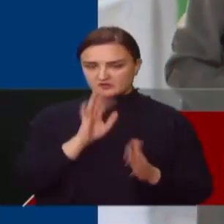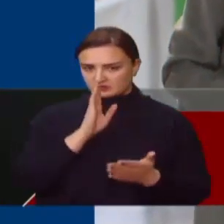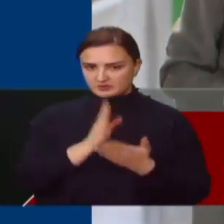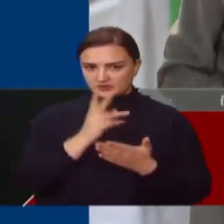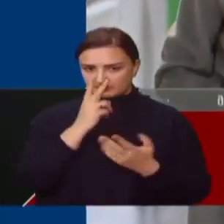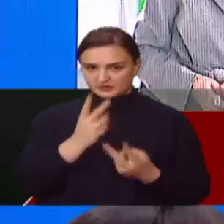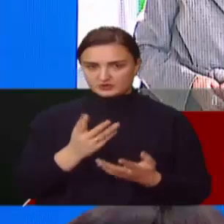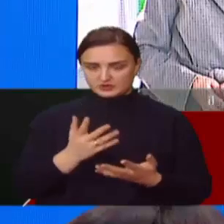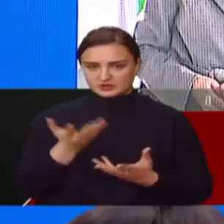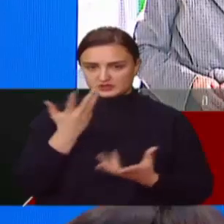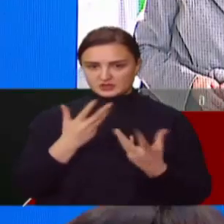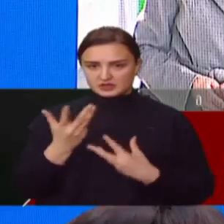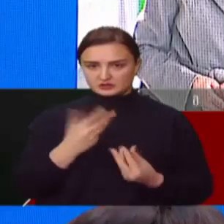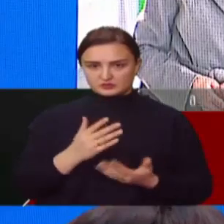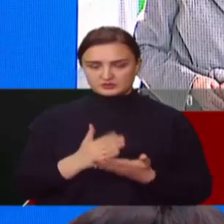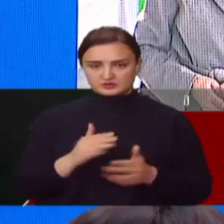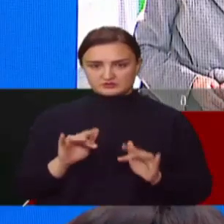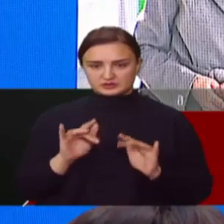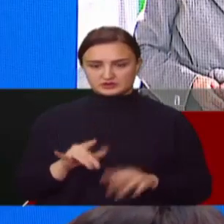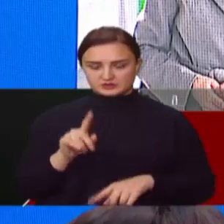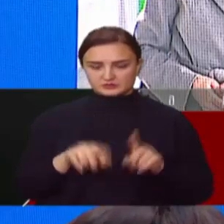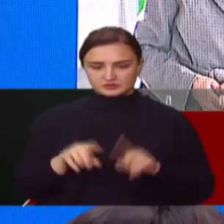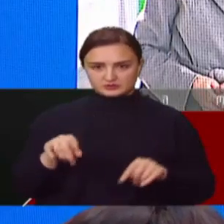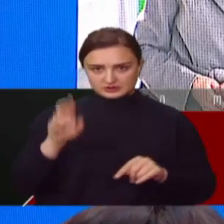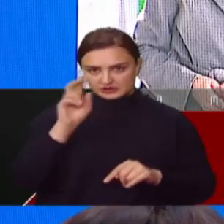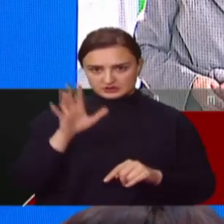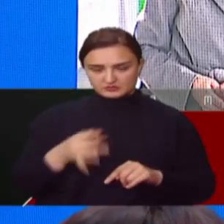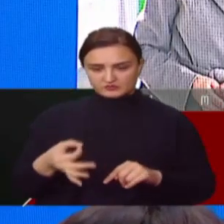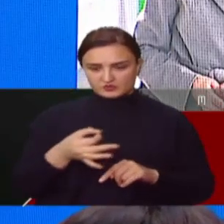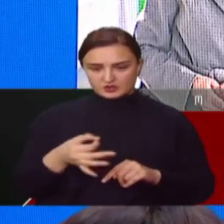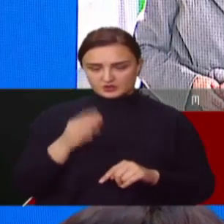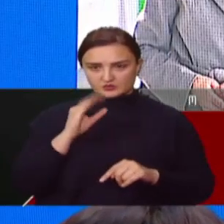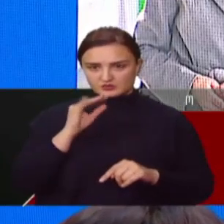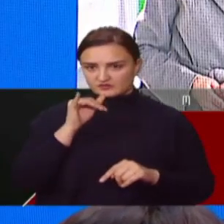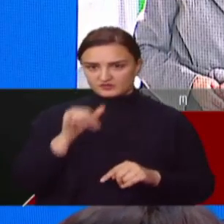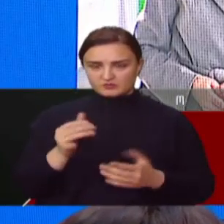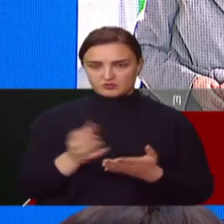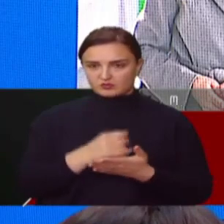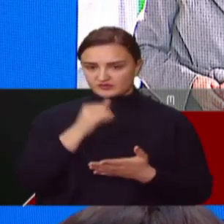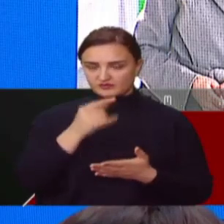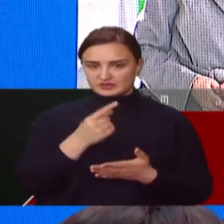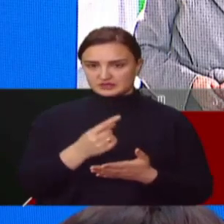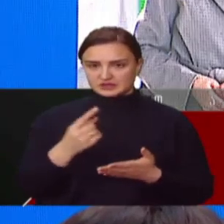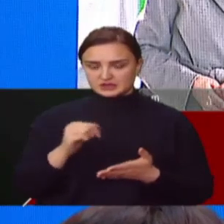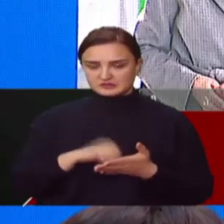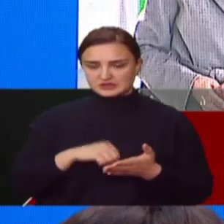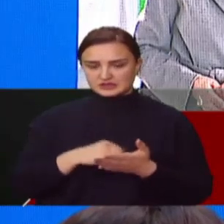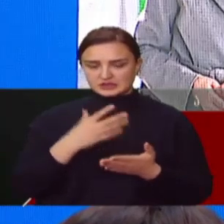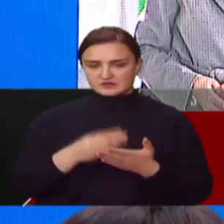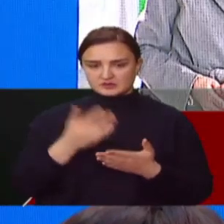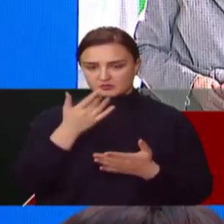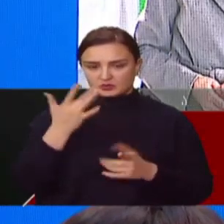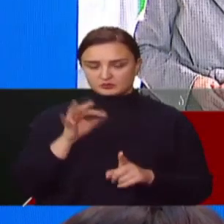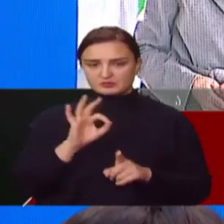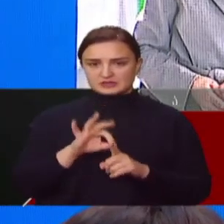chans. Taglitobastan gvaq ukve sakme, zogierti NGO-s khridan, rodesac vegar pauloben vertset argumentz tavisi politikuli